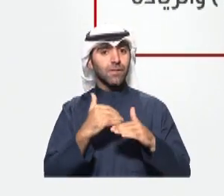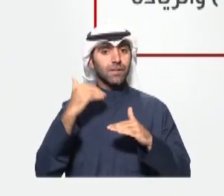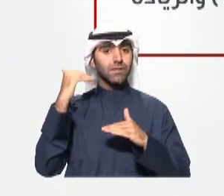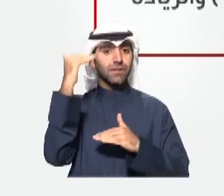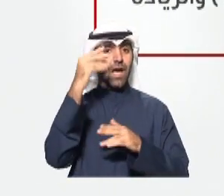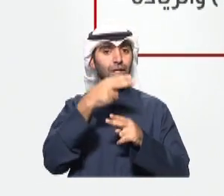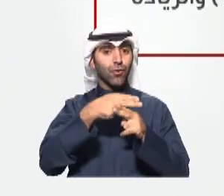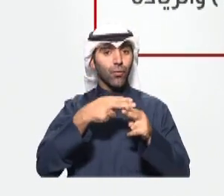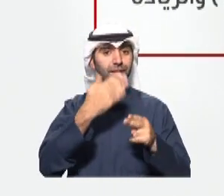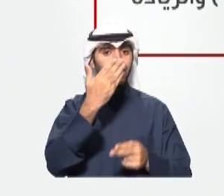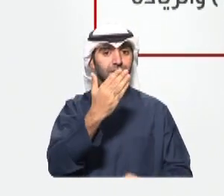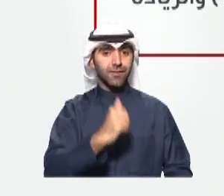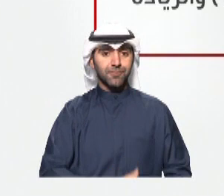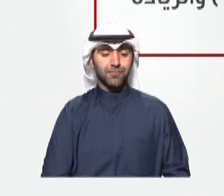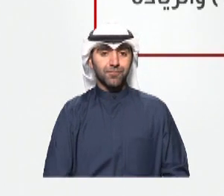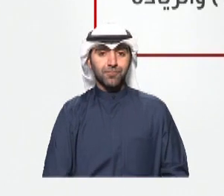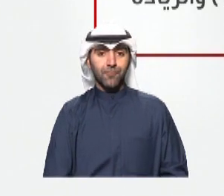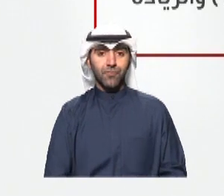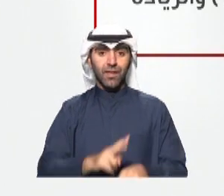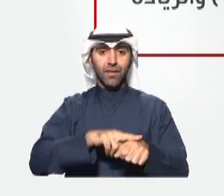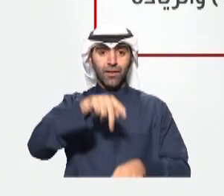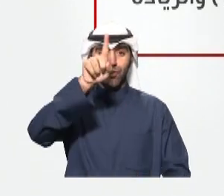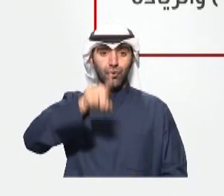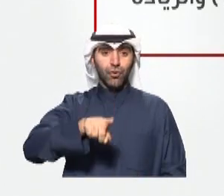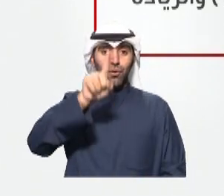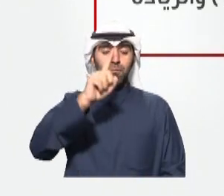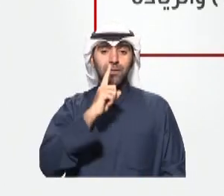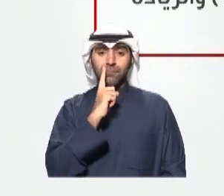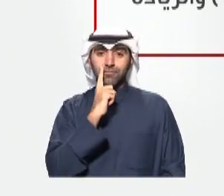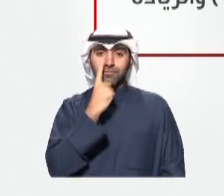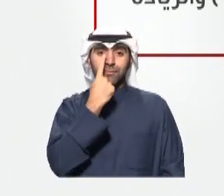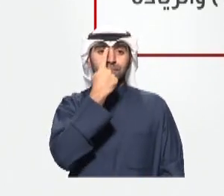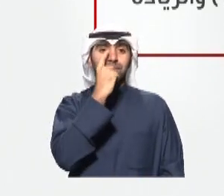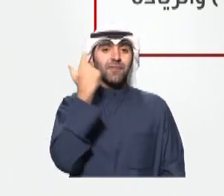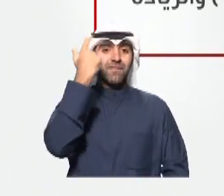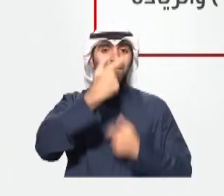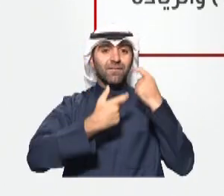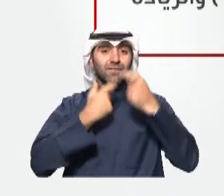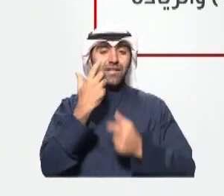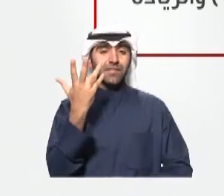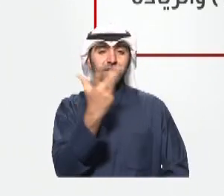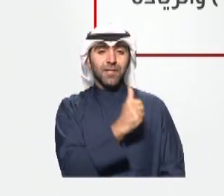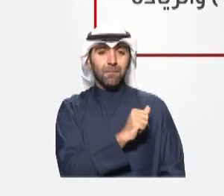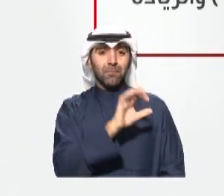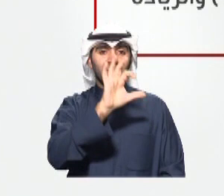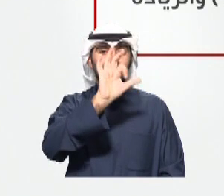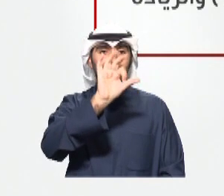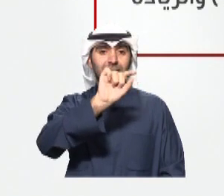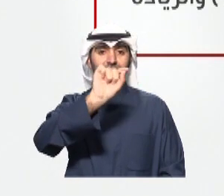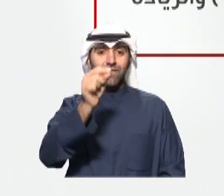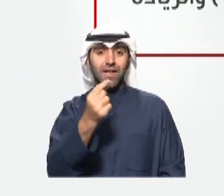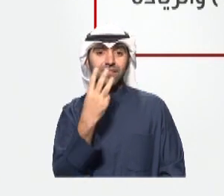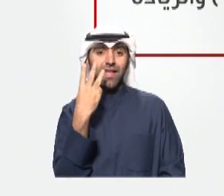نسبة الإصابات إلى المساحات اليوم 9.3%، بالأمس كانت 9.2%،